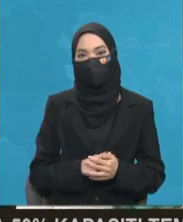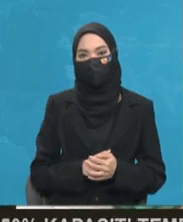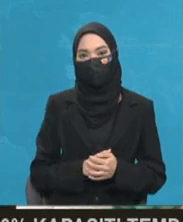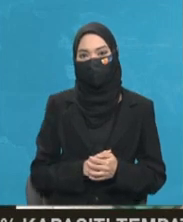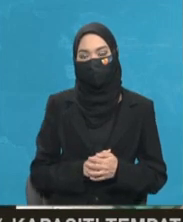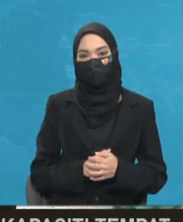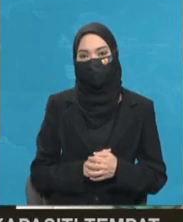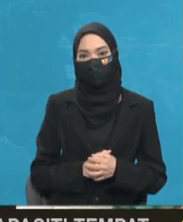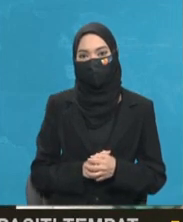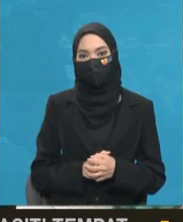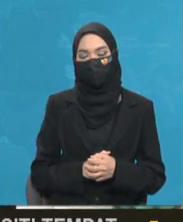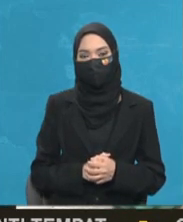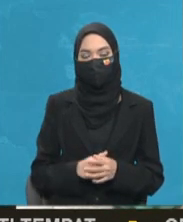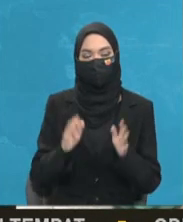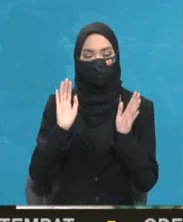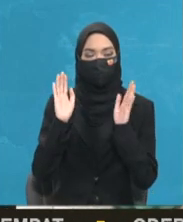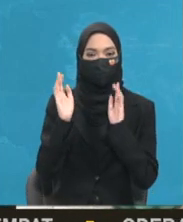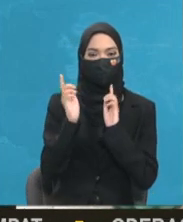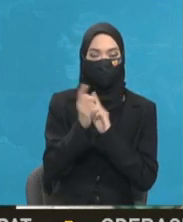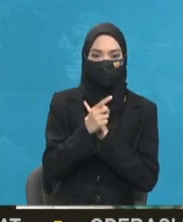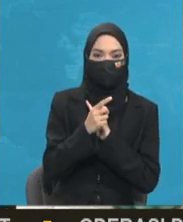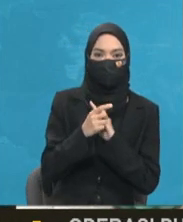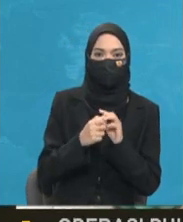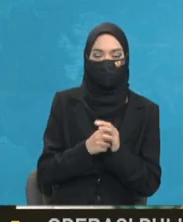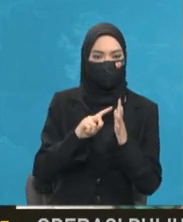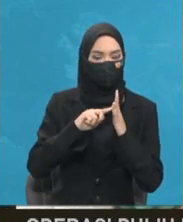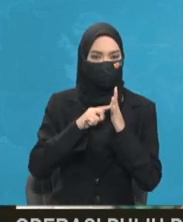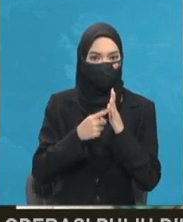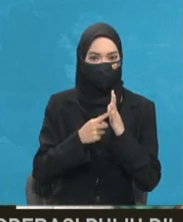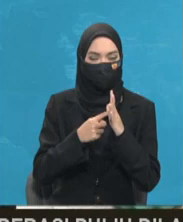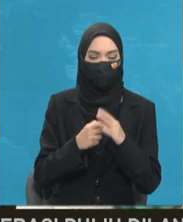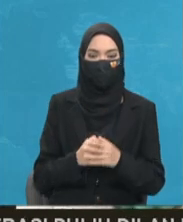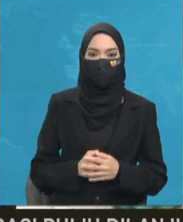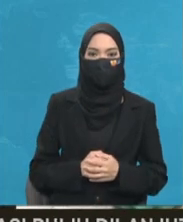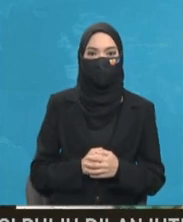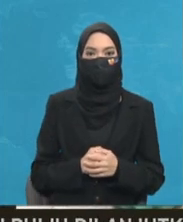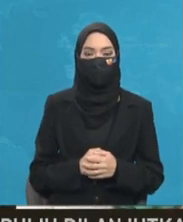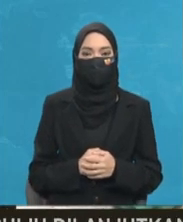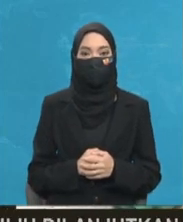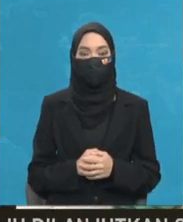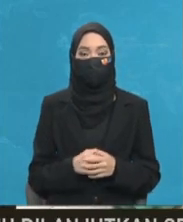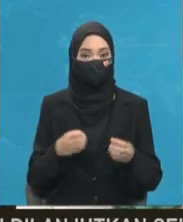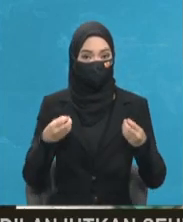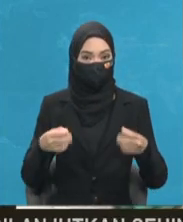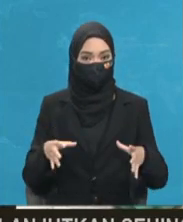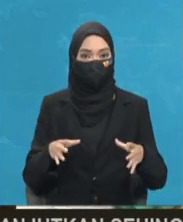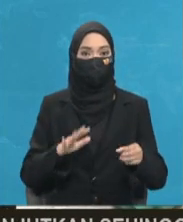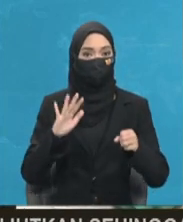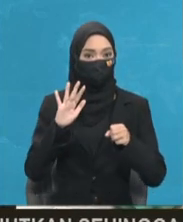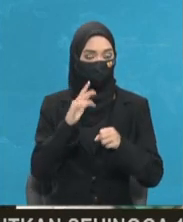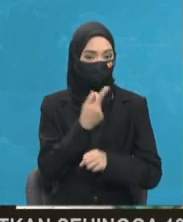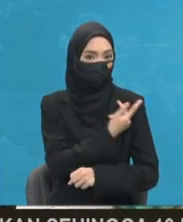peralihan akan bermula sebaik sahaja kita mencapai liputan vaksinasi penuh